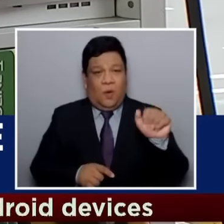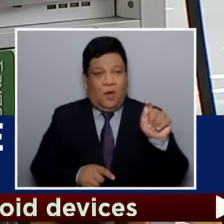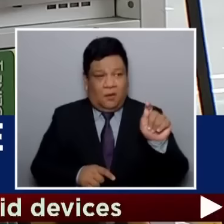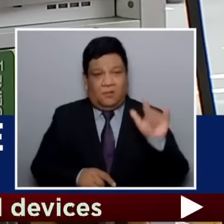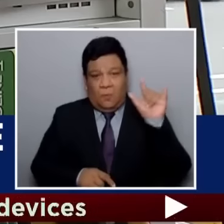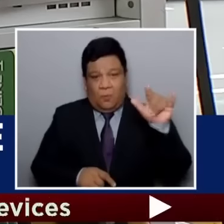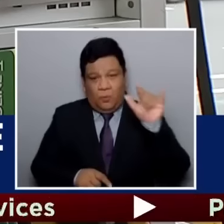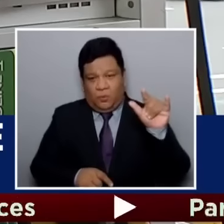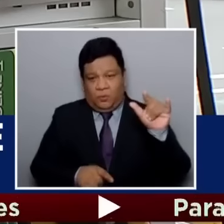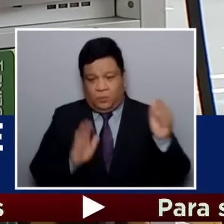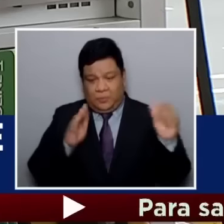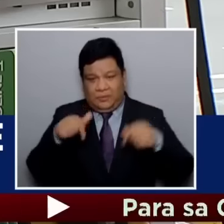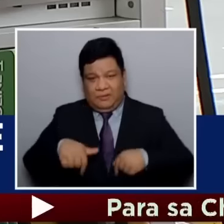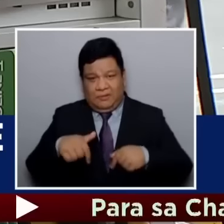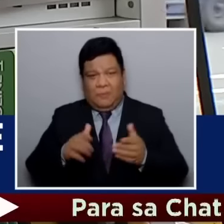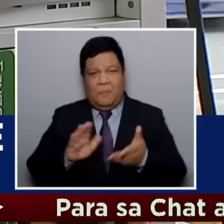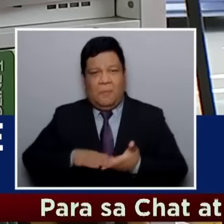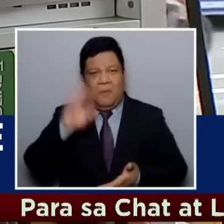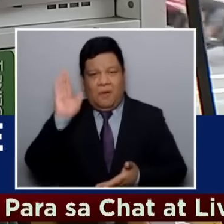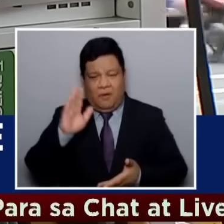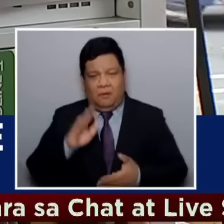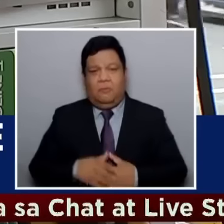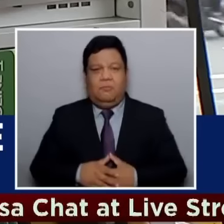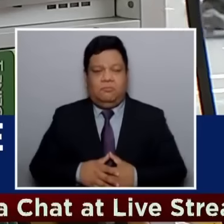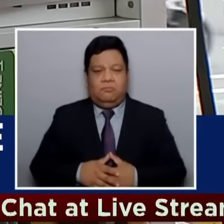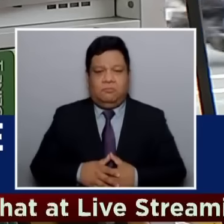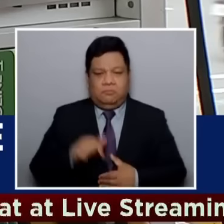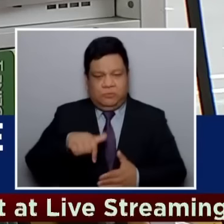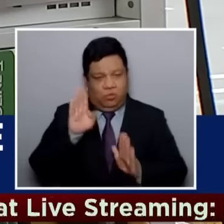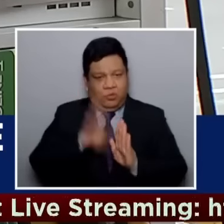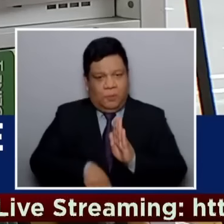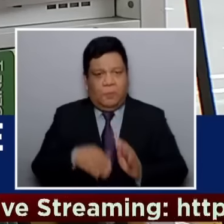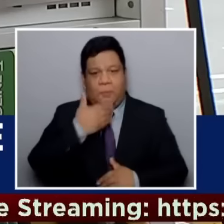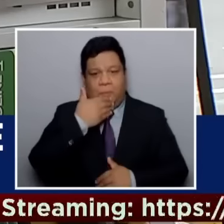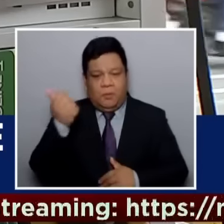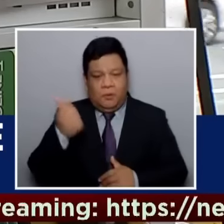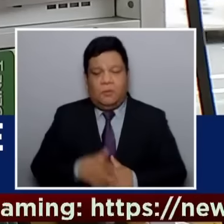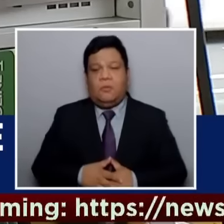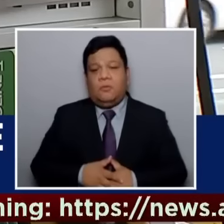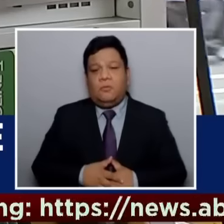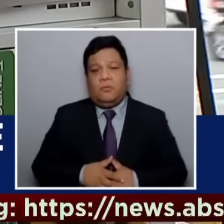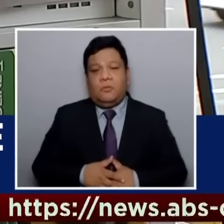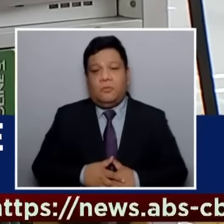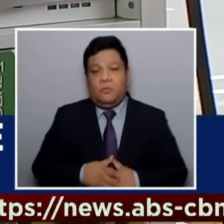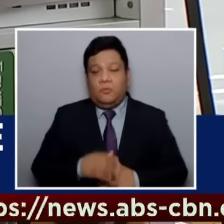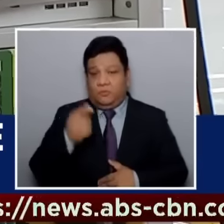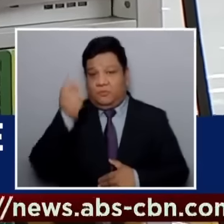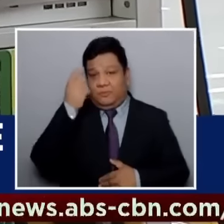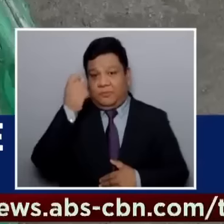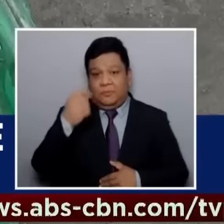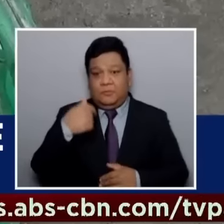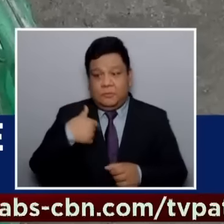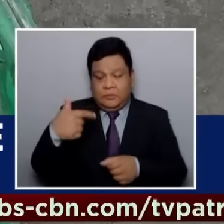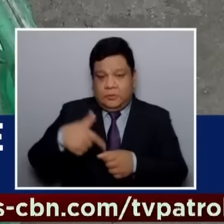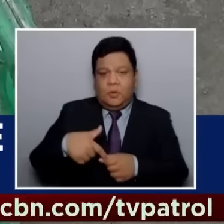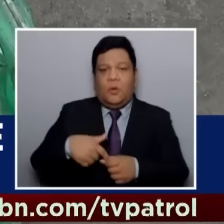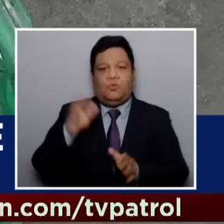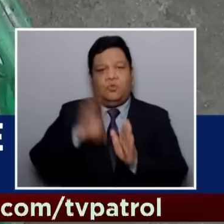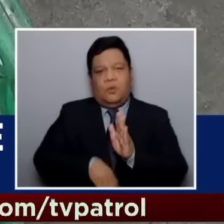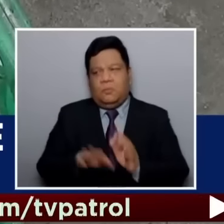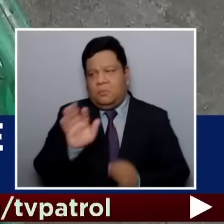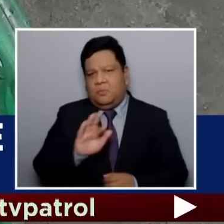ka po. Average liter, per liter. Labi presyo, kaya mas makakatipid ka. Kaya for every nakaka 16 pesos.